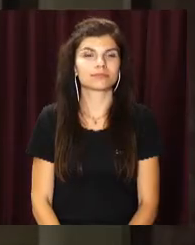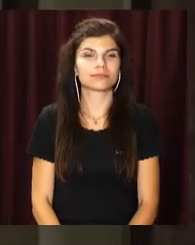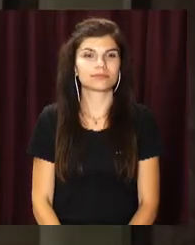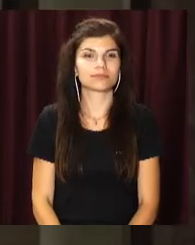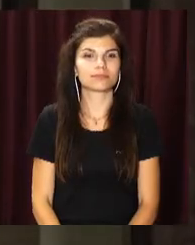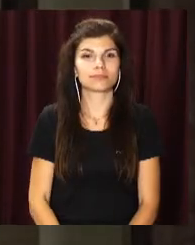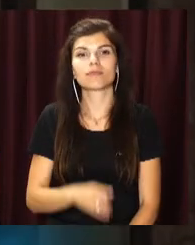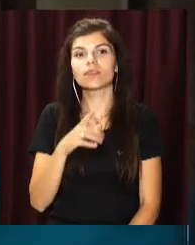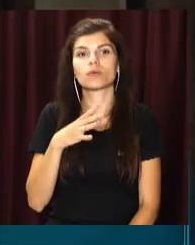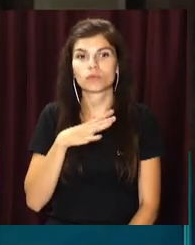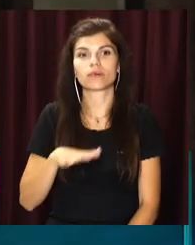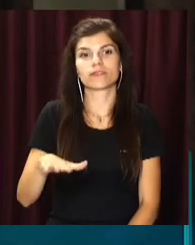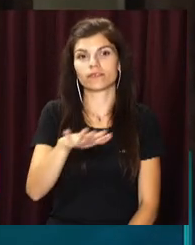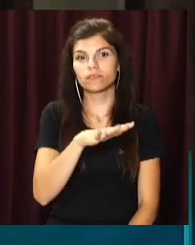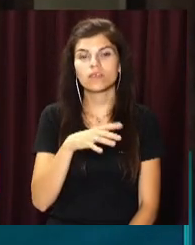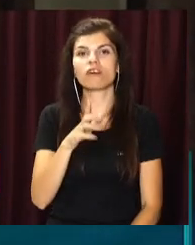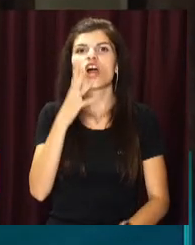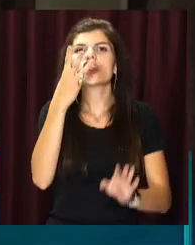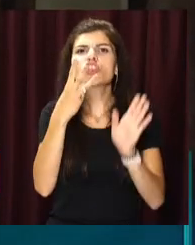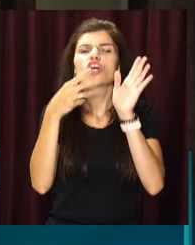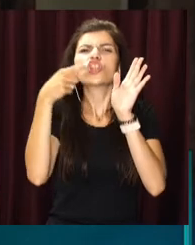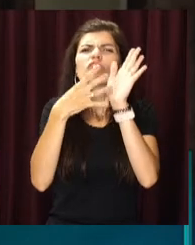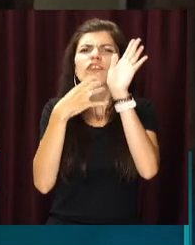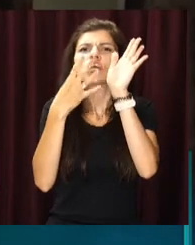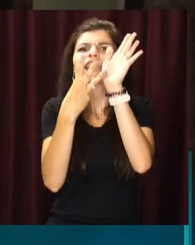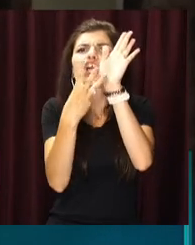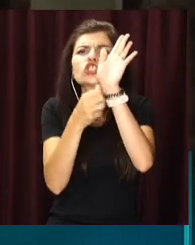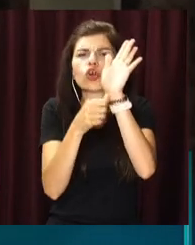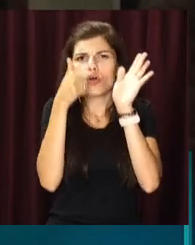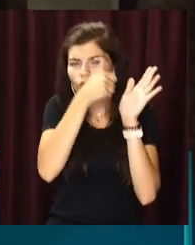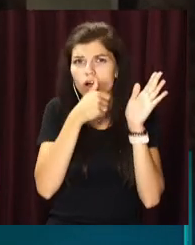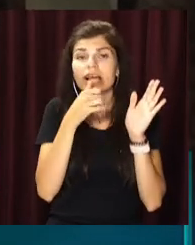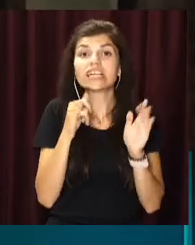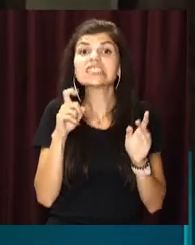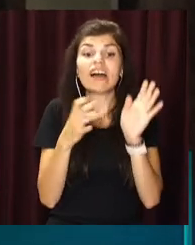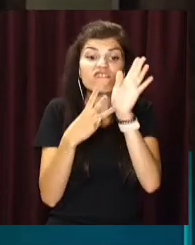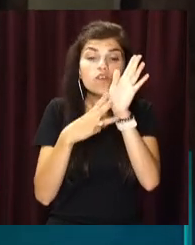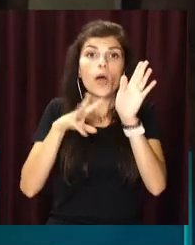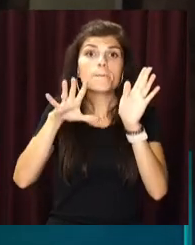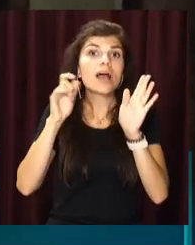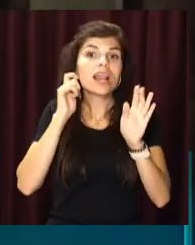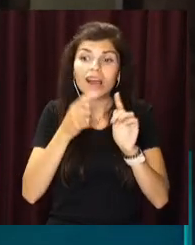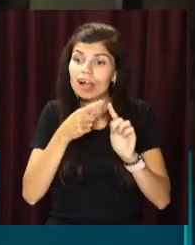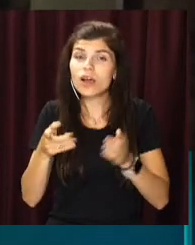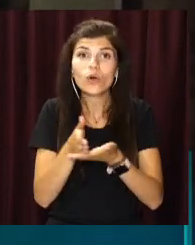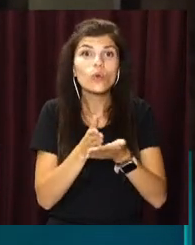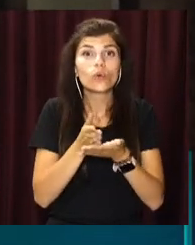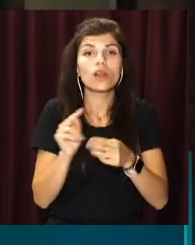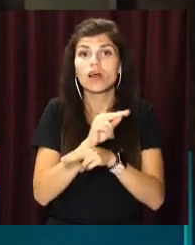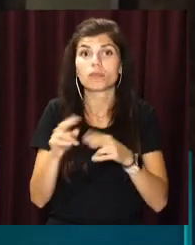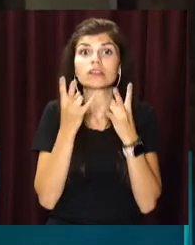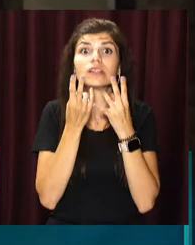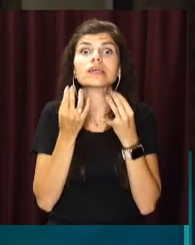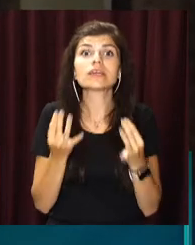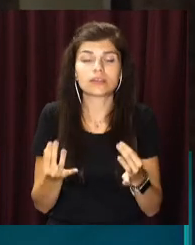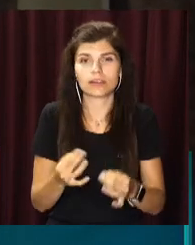Здання було построєно в 36-му році і за 85 років ні разу капітально не ремонтувалося. Роботи передбачають капітальний ремонт